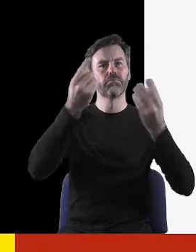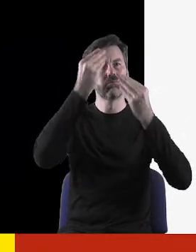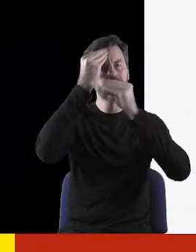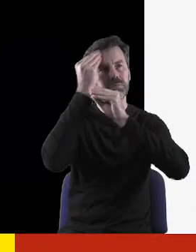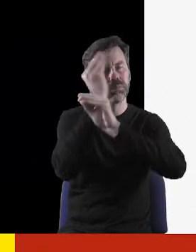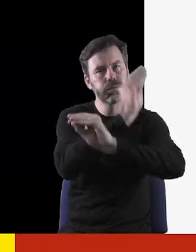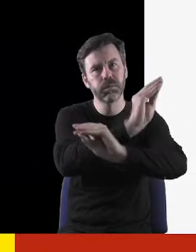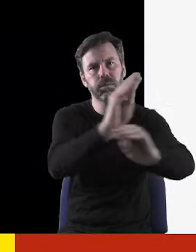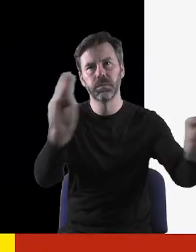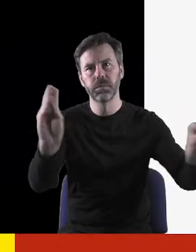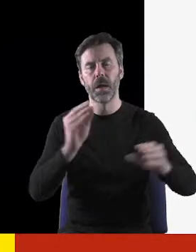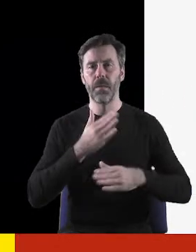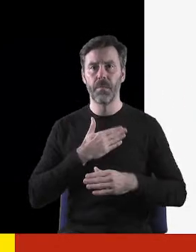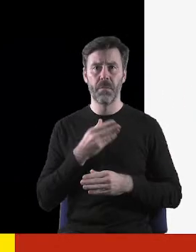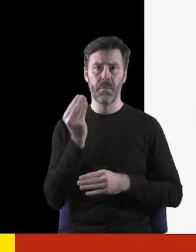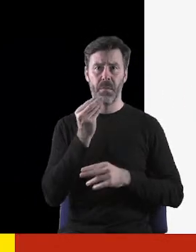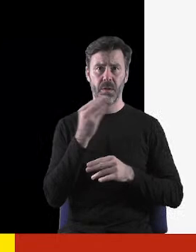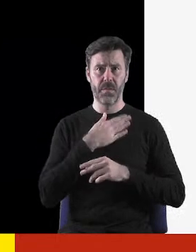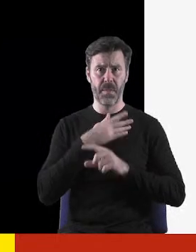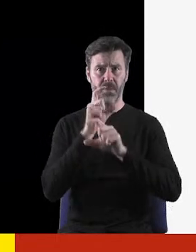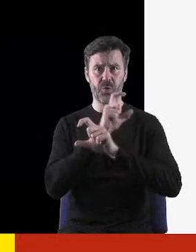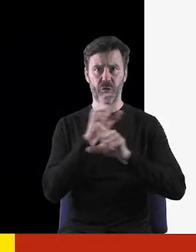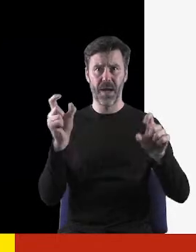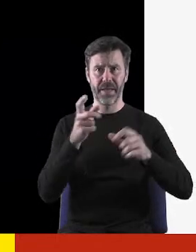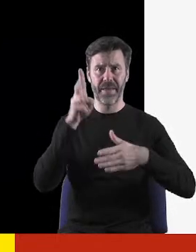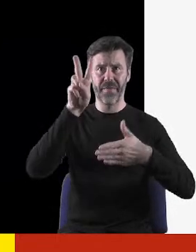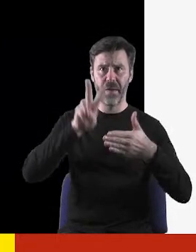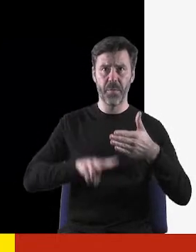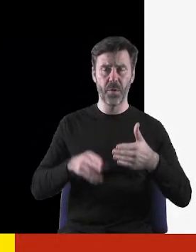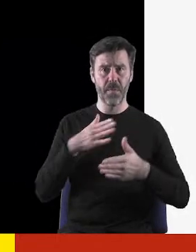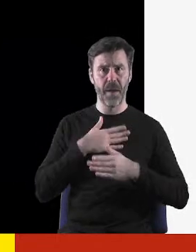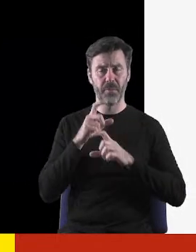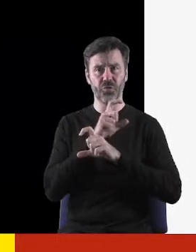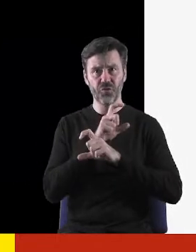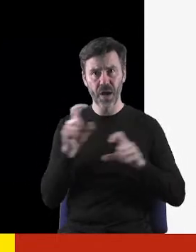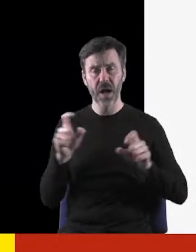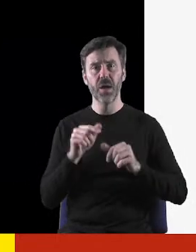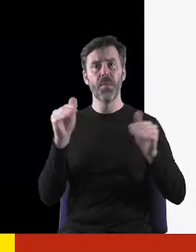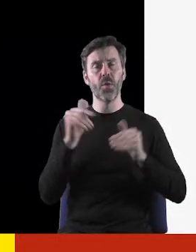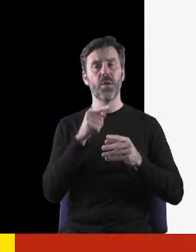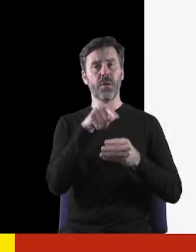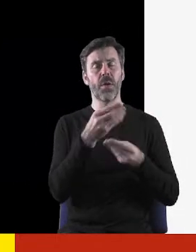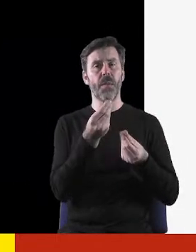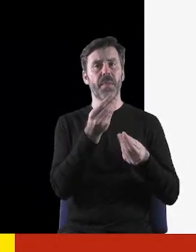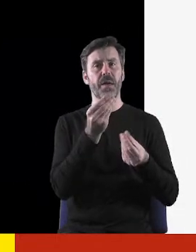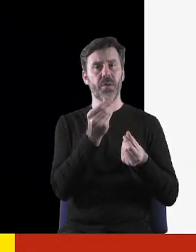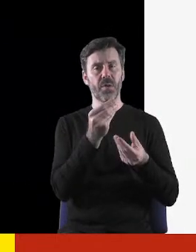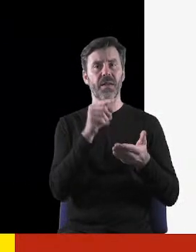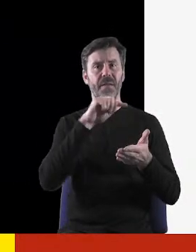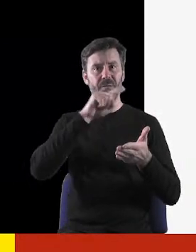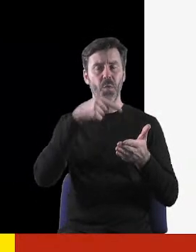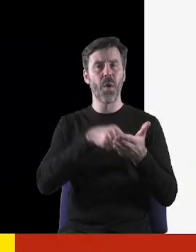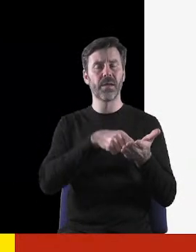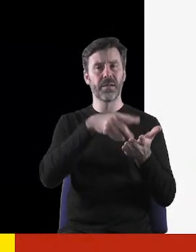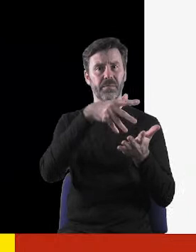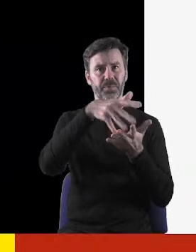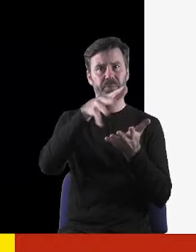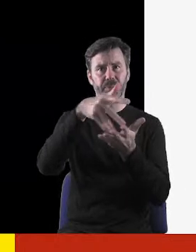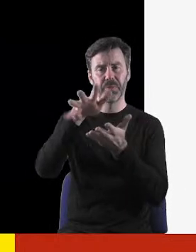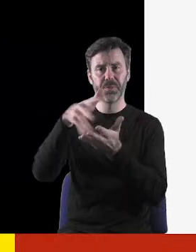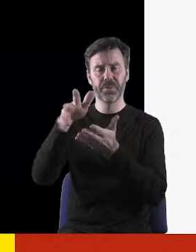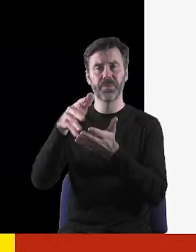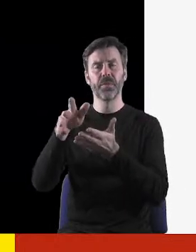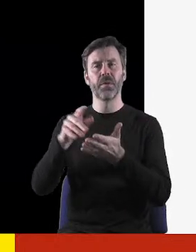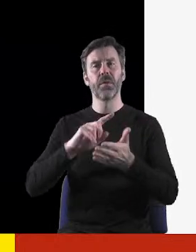jeszcze 2 miesiące do końca roku i można te środki wydatkować właśnie na dotarcie